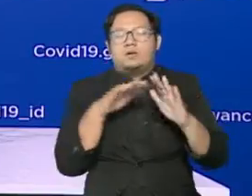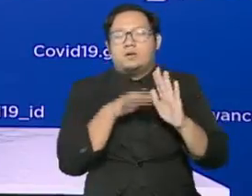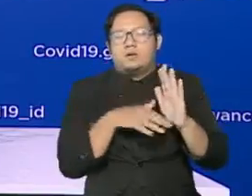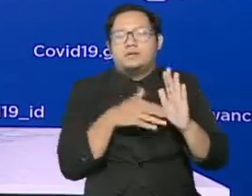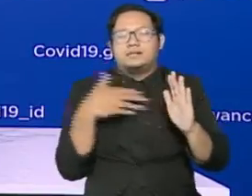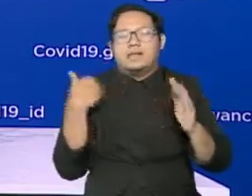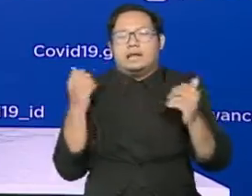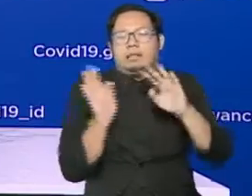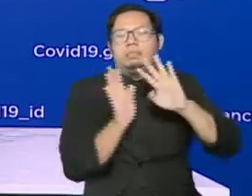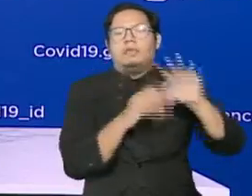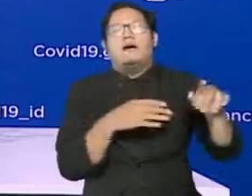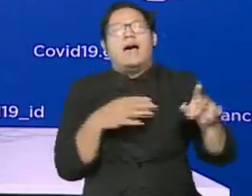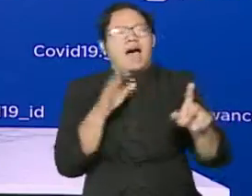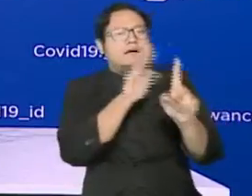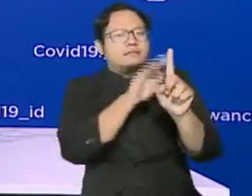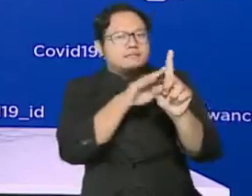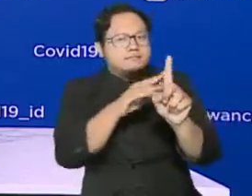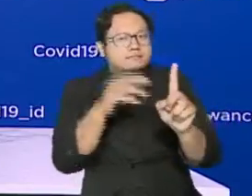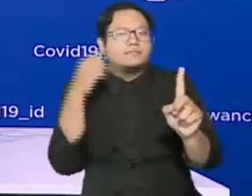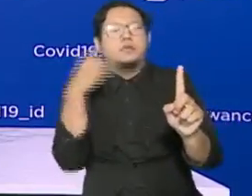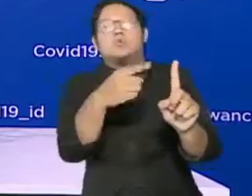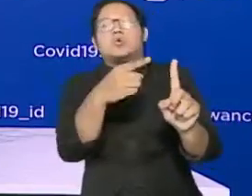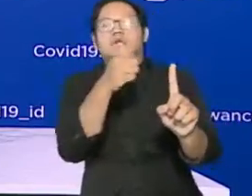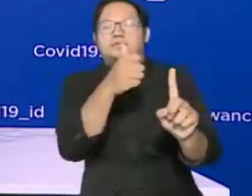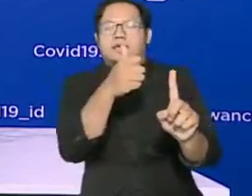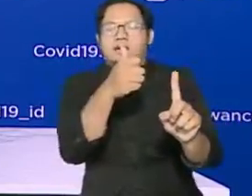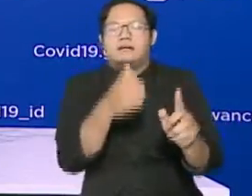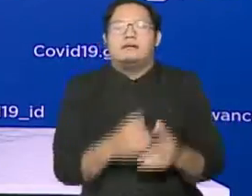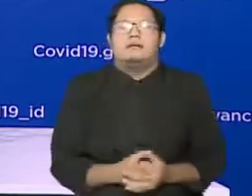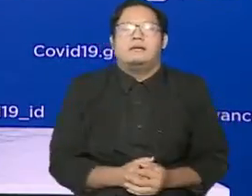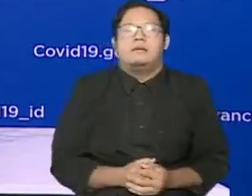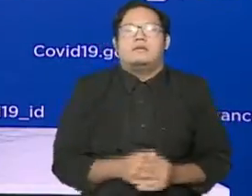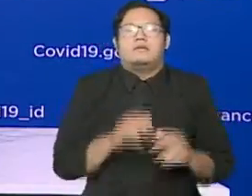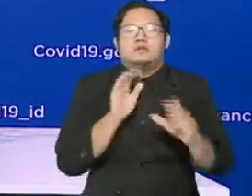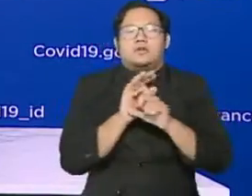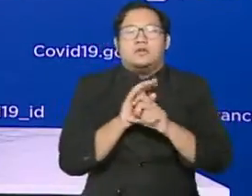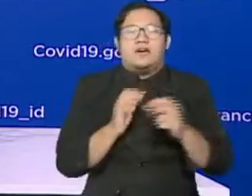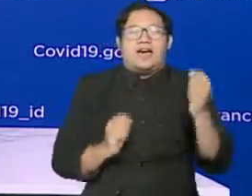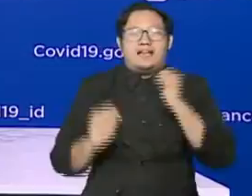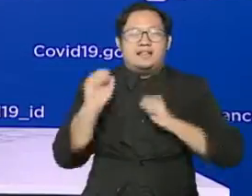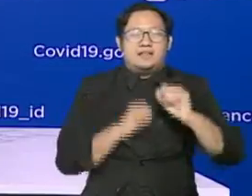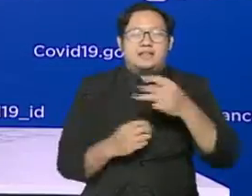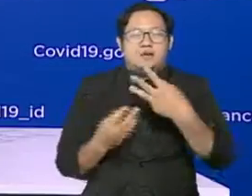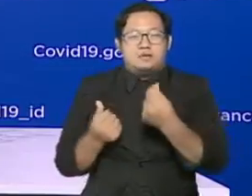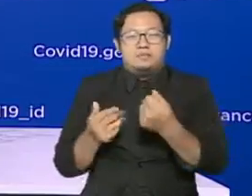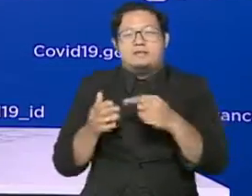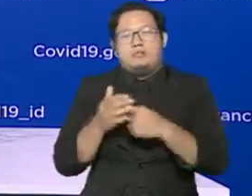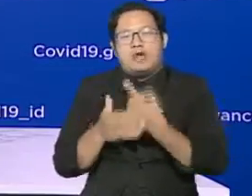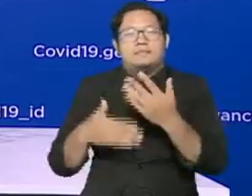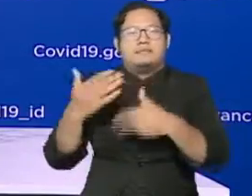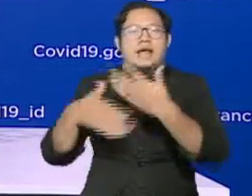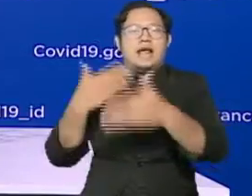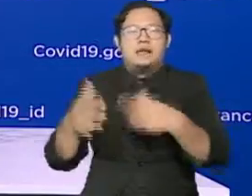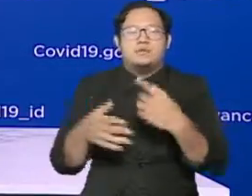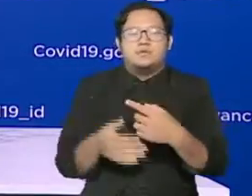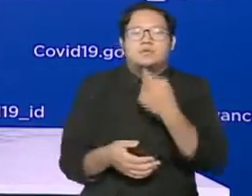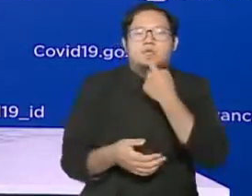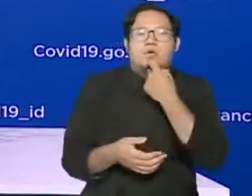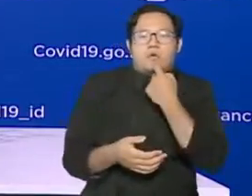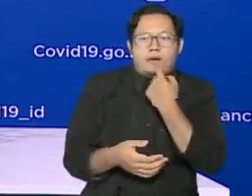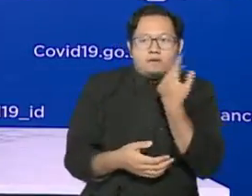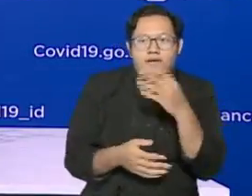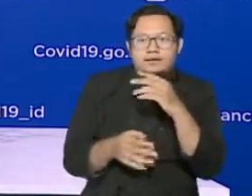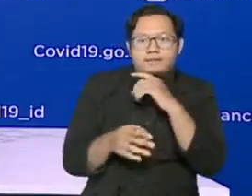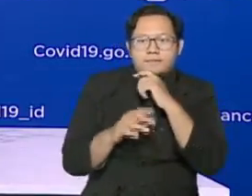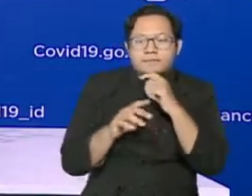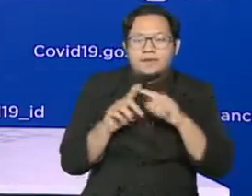Hai apabila terdapat aktivitas sosial-ekonomi yang mulai berjalan atau diujicobakan namun terbukti menyebabkan